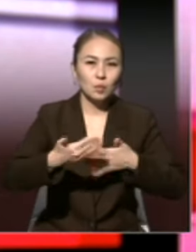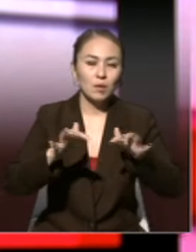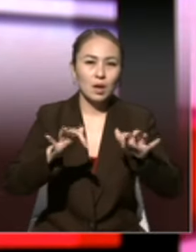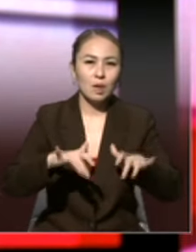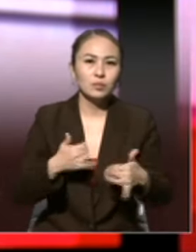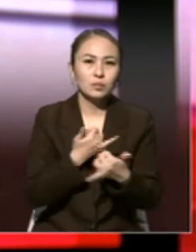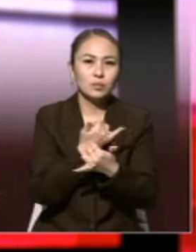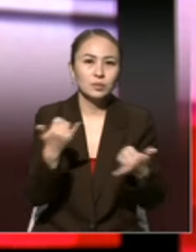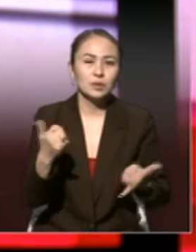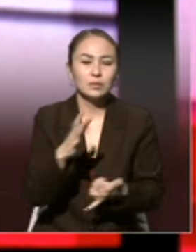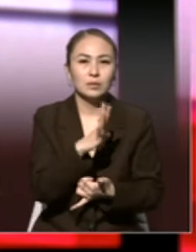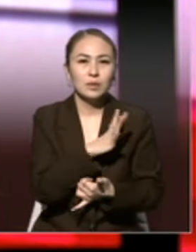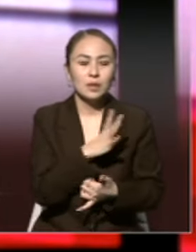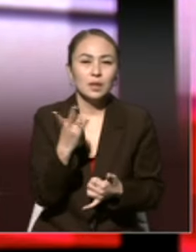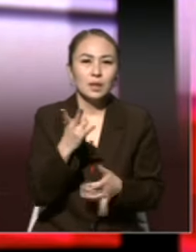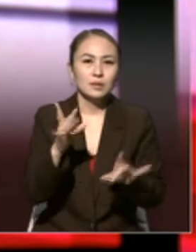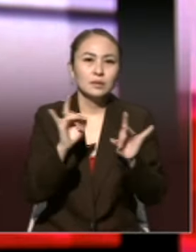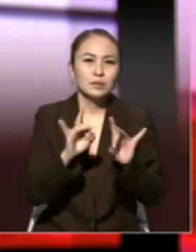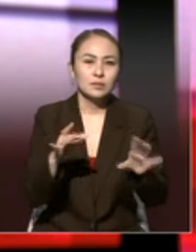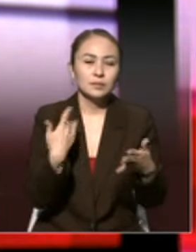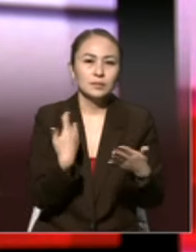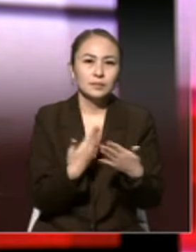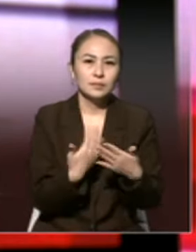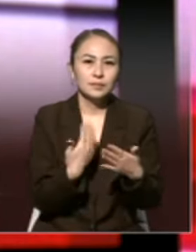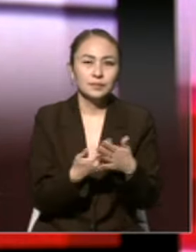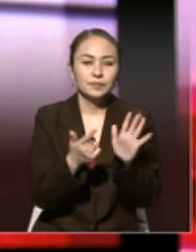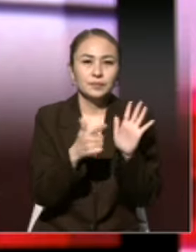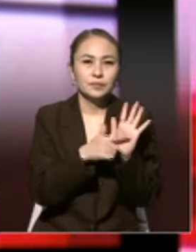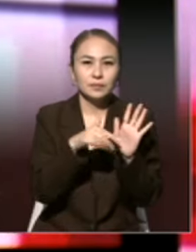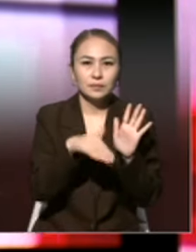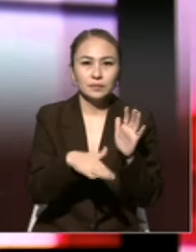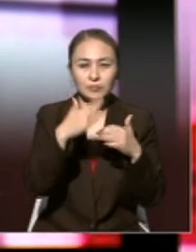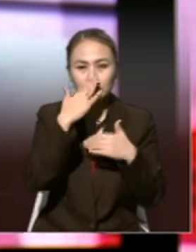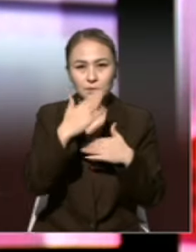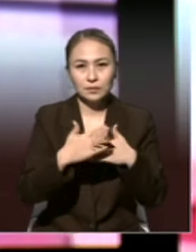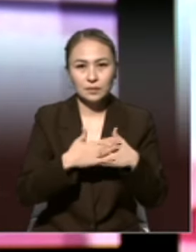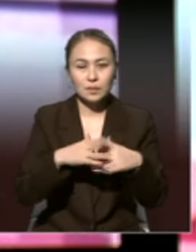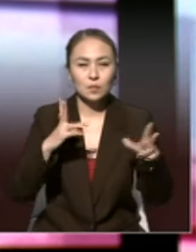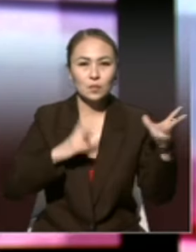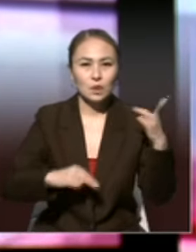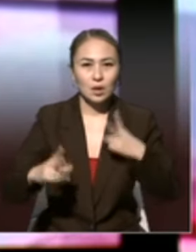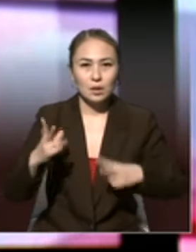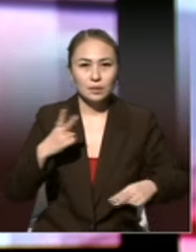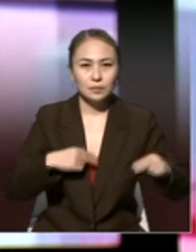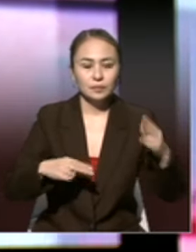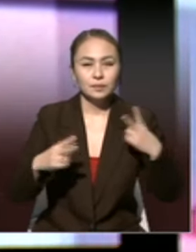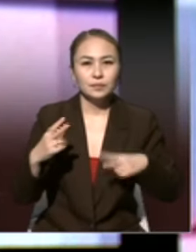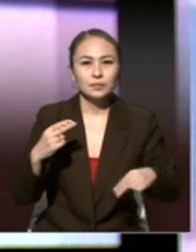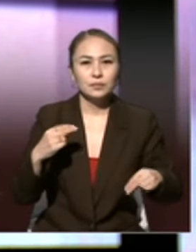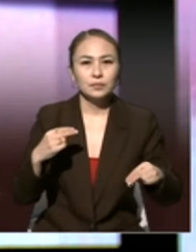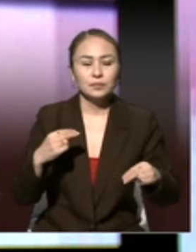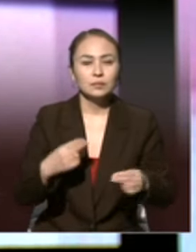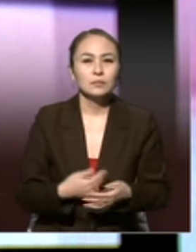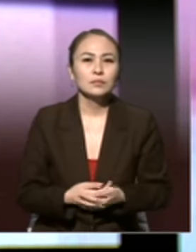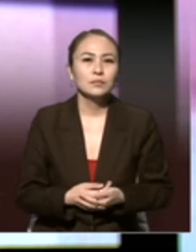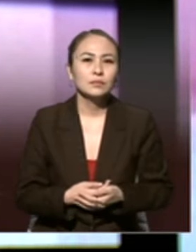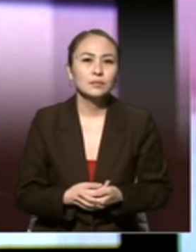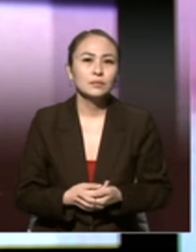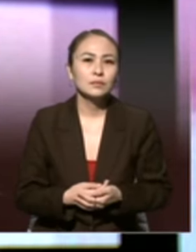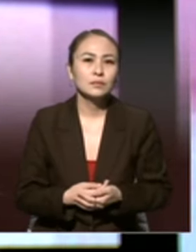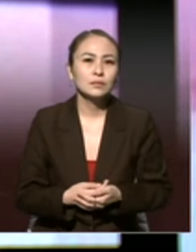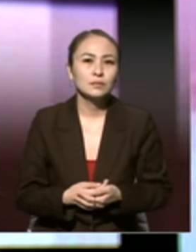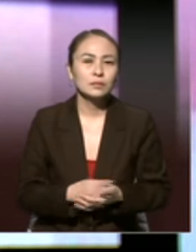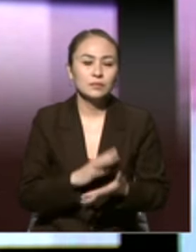берілді. Және де атап кету керек, мына жерде бізден 7000-ға жуық мұғалімдер осы су тасқынына